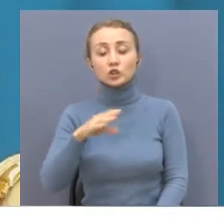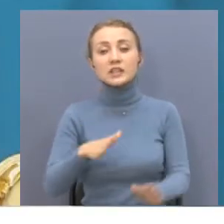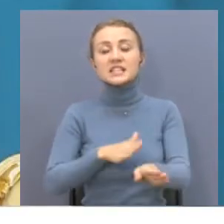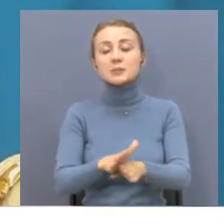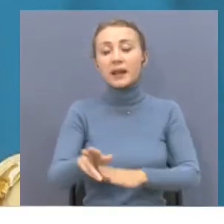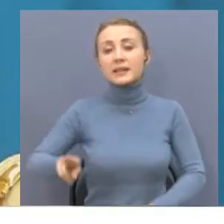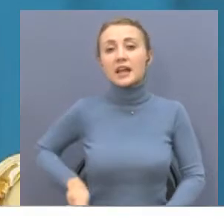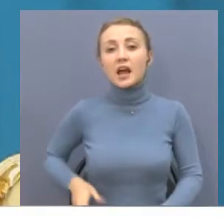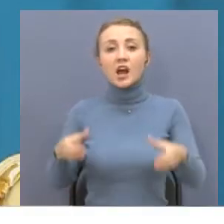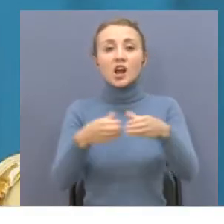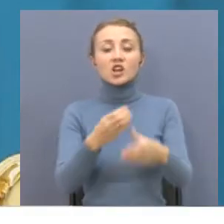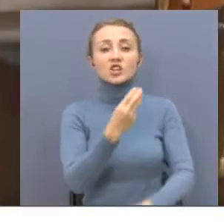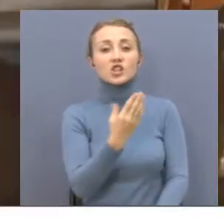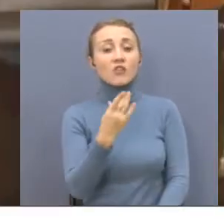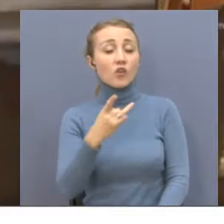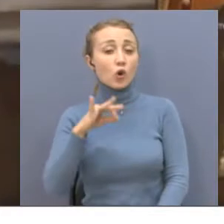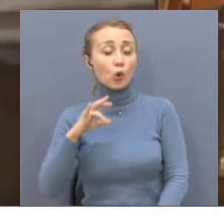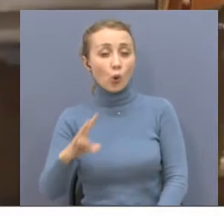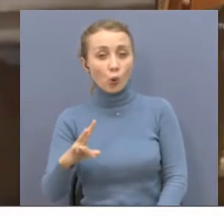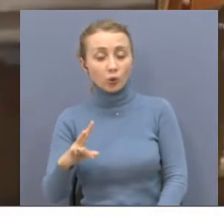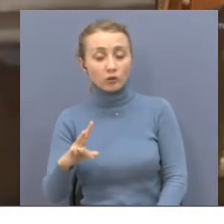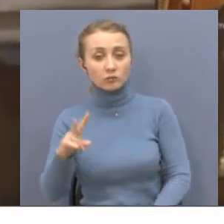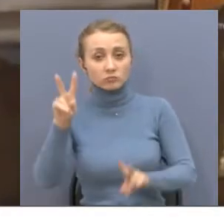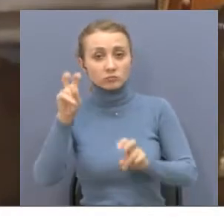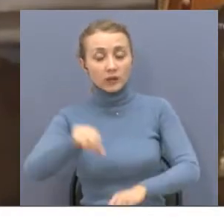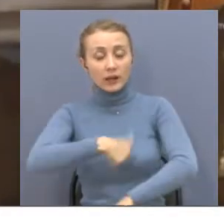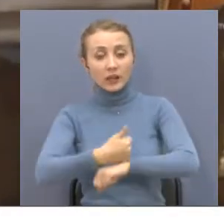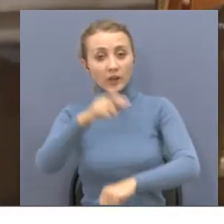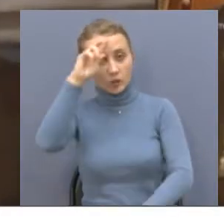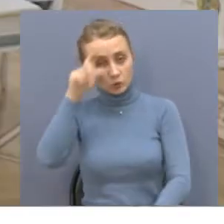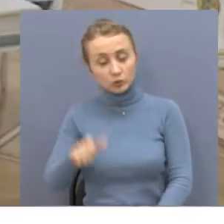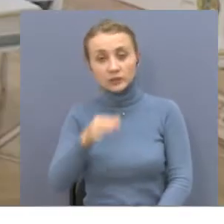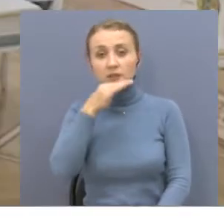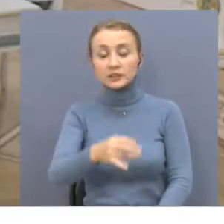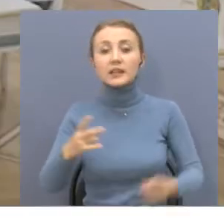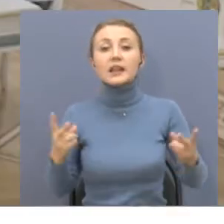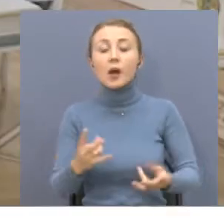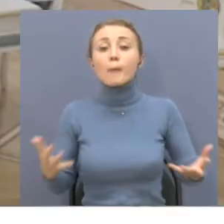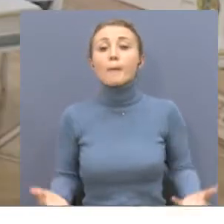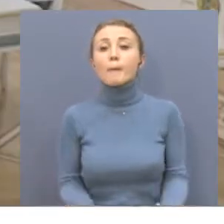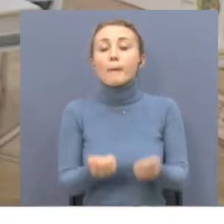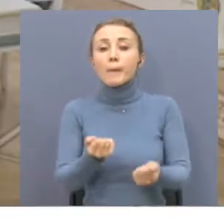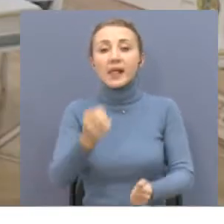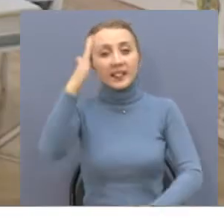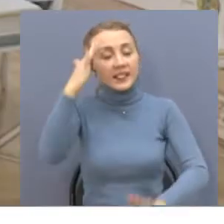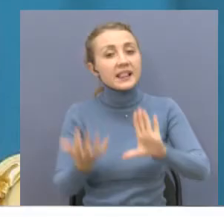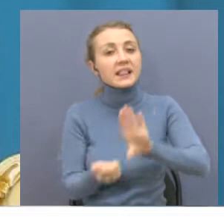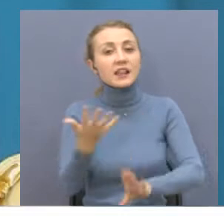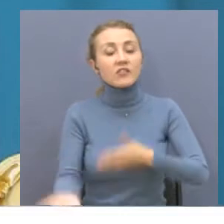орындық инфекциялық аурухана құрылысын қаржыландырды. Мемлекет басшысы бұл жәрдем үшін компания жетекшілігіне алғыс білдірді.